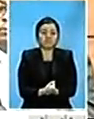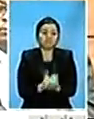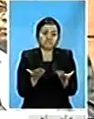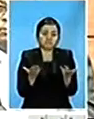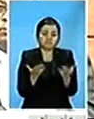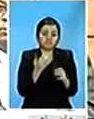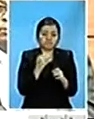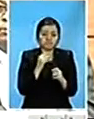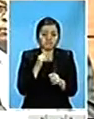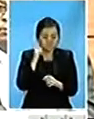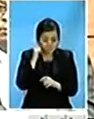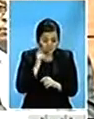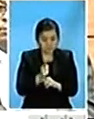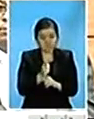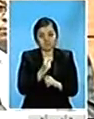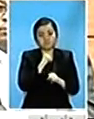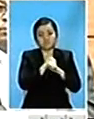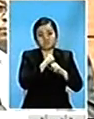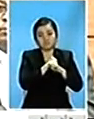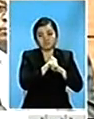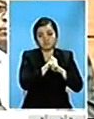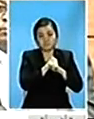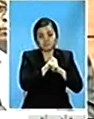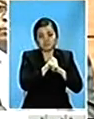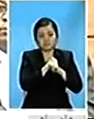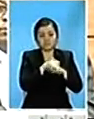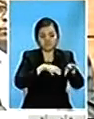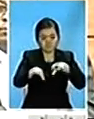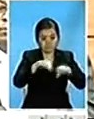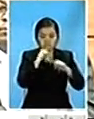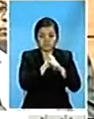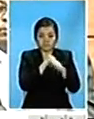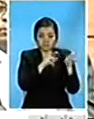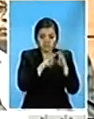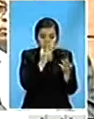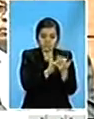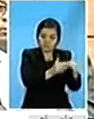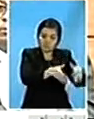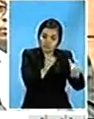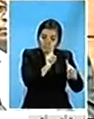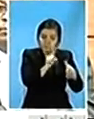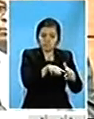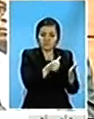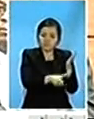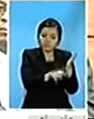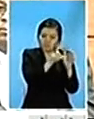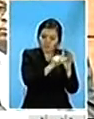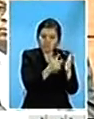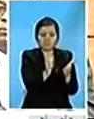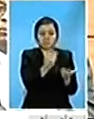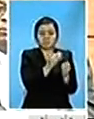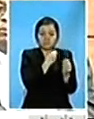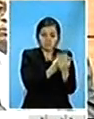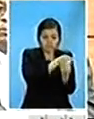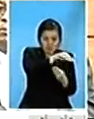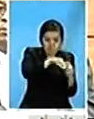ได้นะครับที่รัฐบาลจะต้องดำเนินการอย่างใดอย่างหนึ่งไม่ว่าจะต้องกู้ยืมเงินเพิ่มขึ้นหรือไม่ก็จะต้องจัดเก็บภ